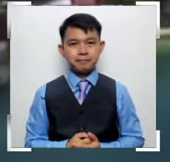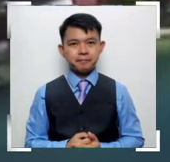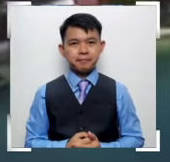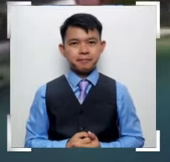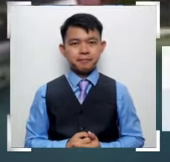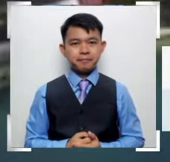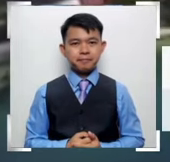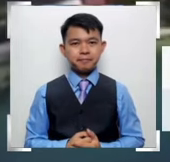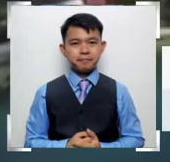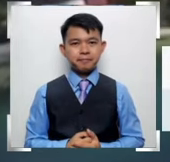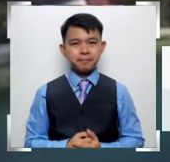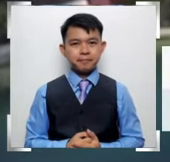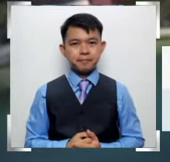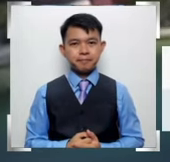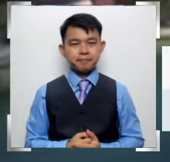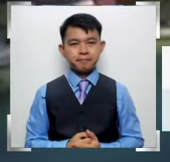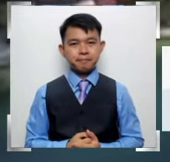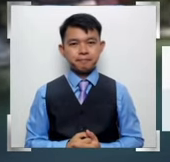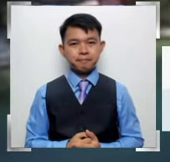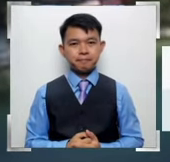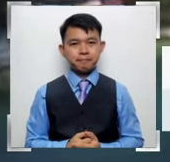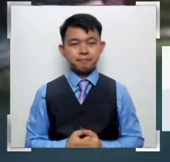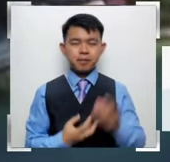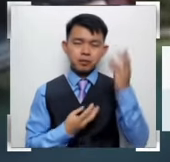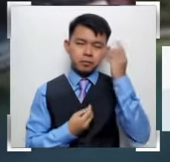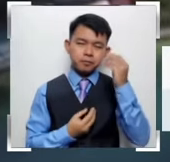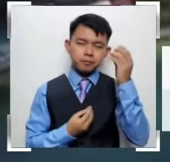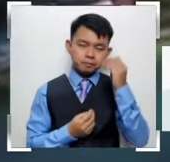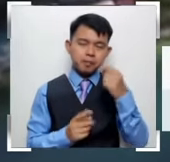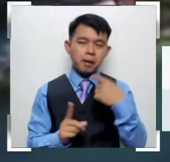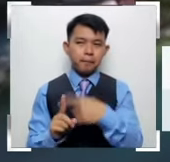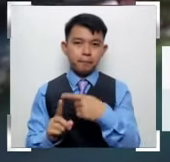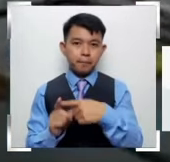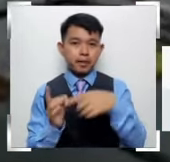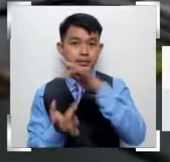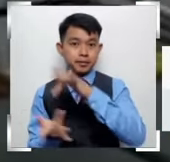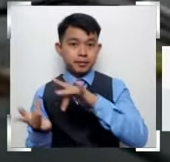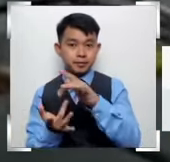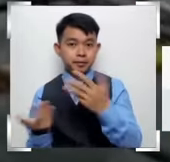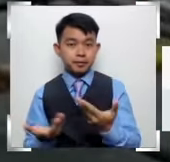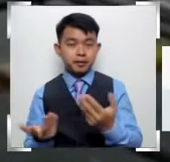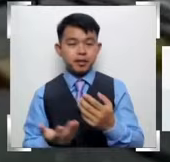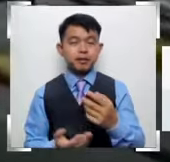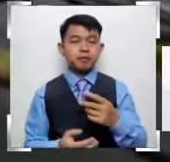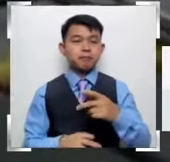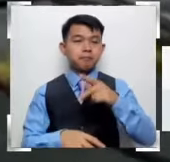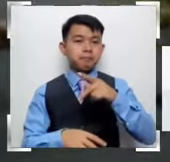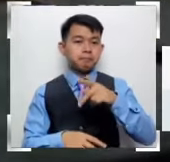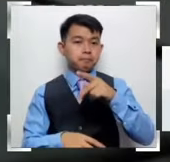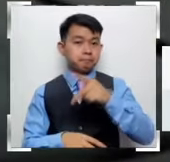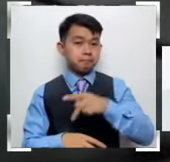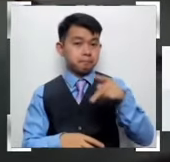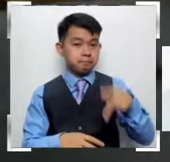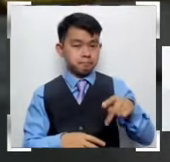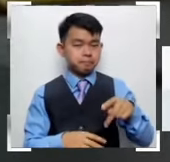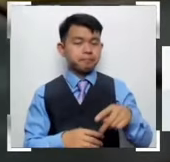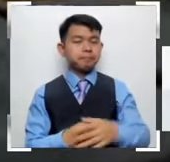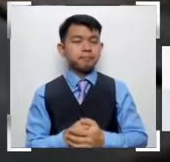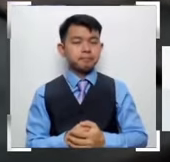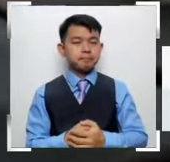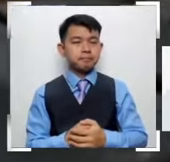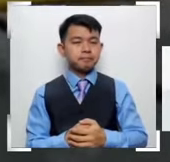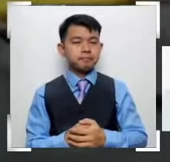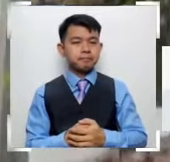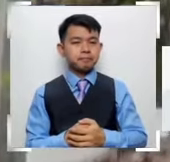Pagsasabay naman ang pag-inilay at pamamasyal sa Santiago Island, Bolinao, Pangasinan. Di alintana ng mga deboto ang 30 minutes na biyahe sa